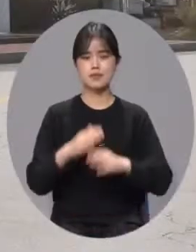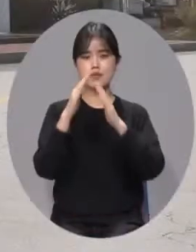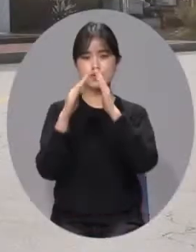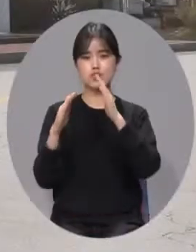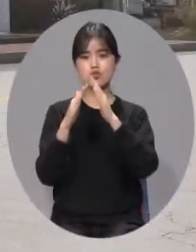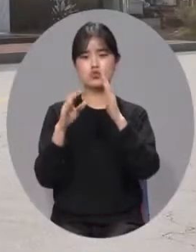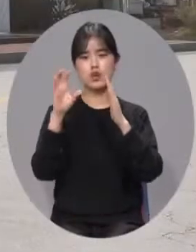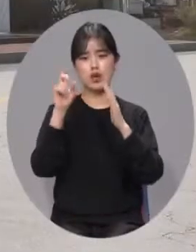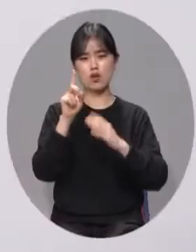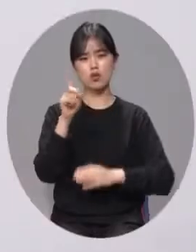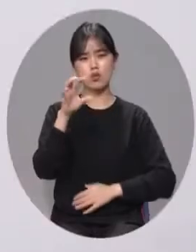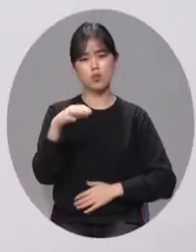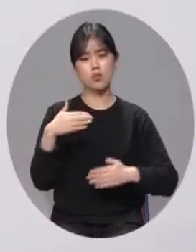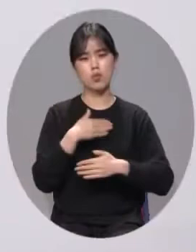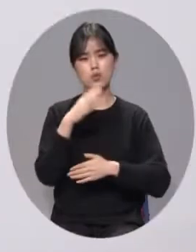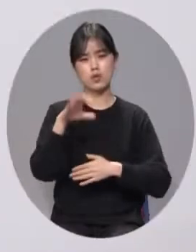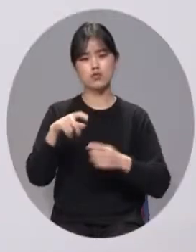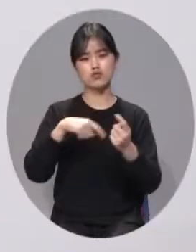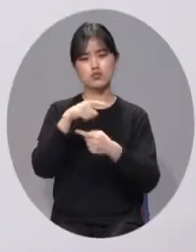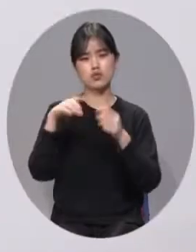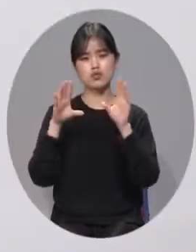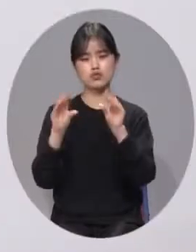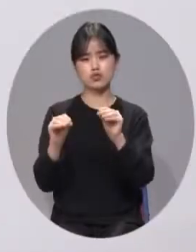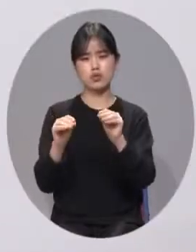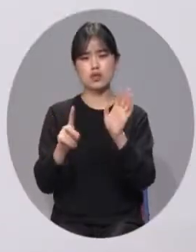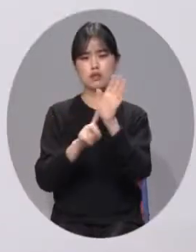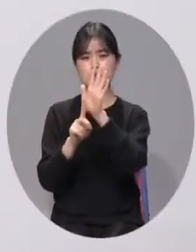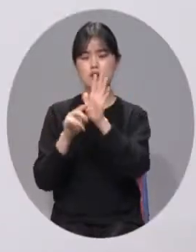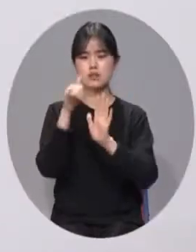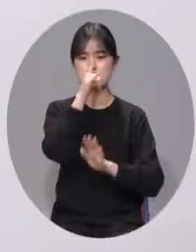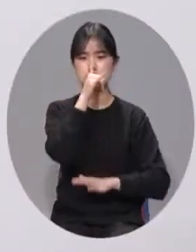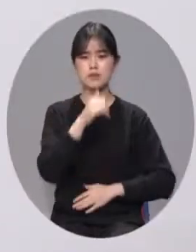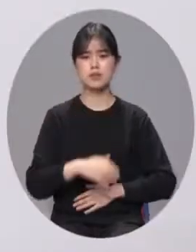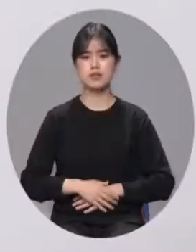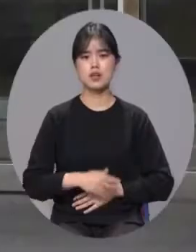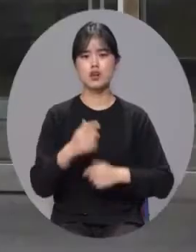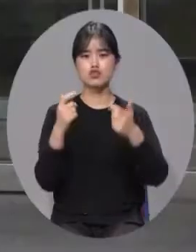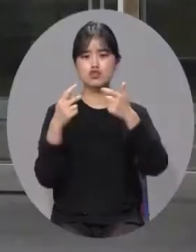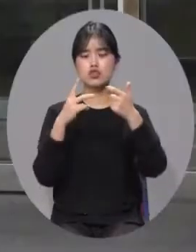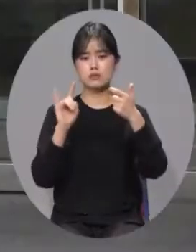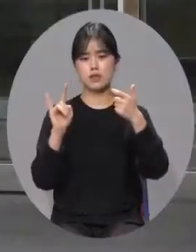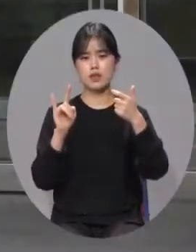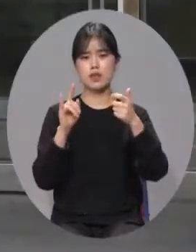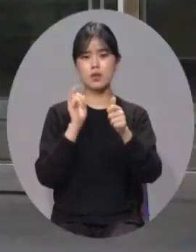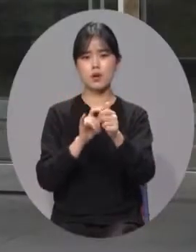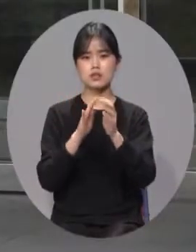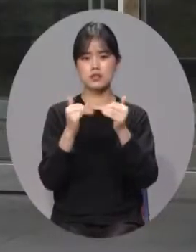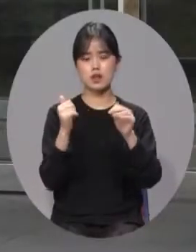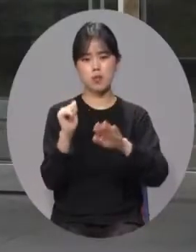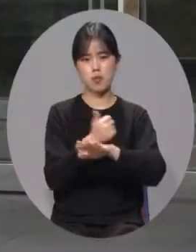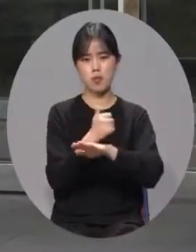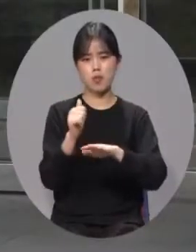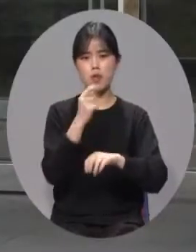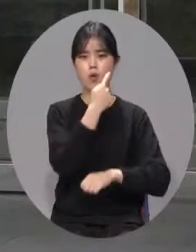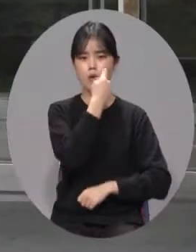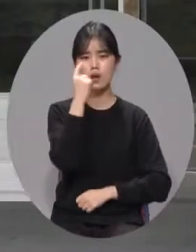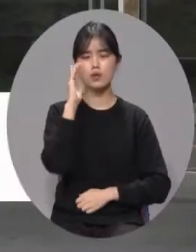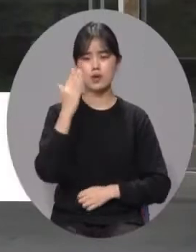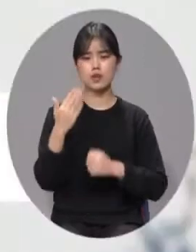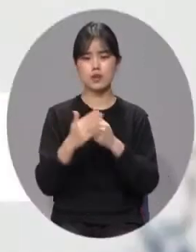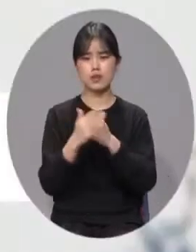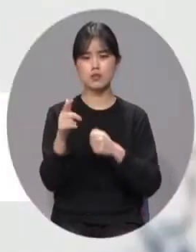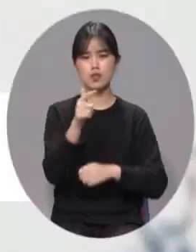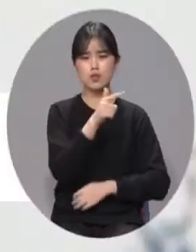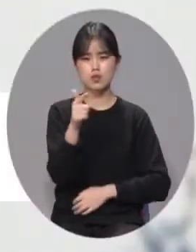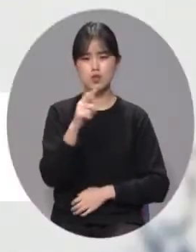전주의 한 목욕탕에 운영 중단 안내문이 붙어 있습니다. 60대 확진자의 방문 사실이 확인돼